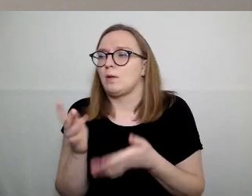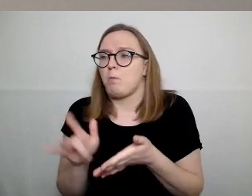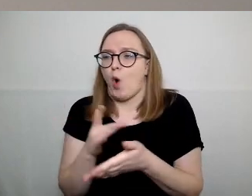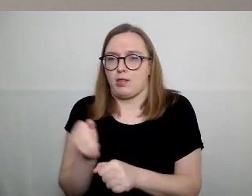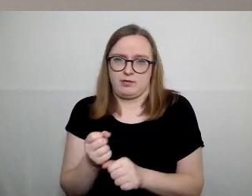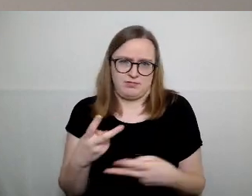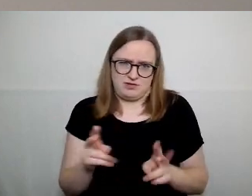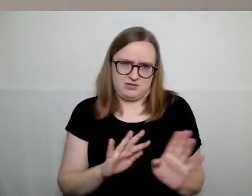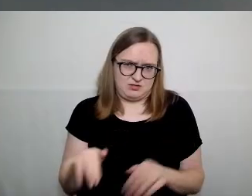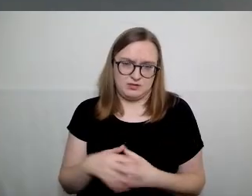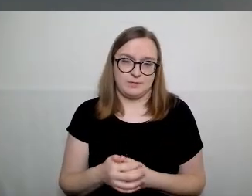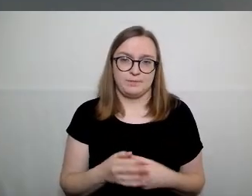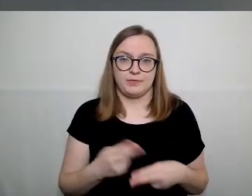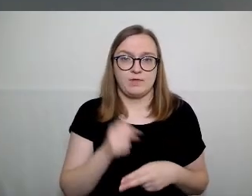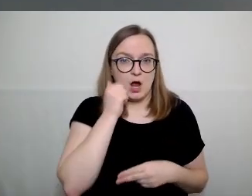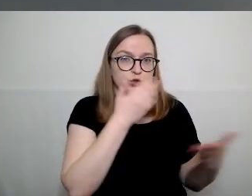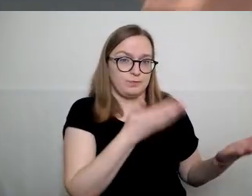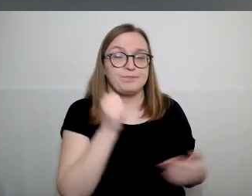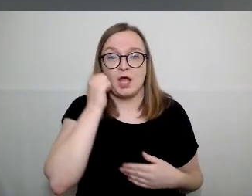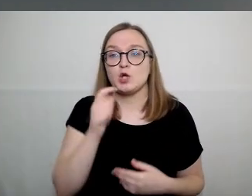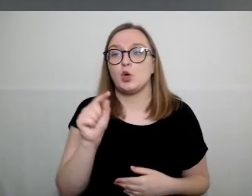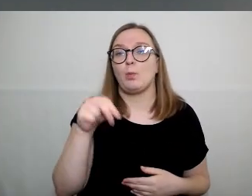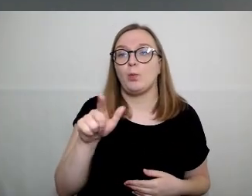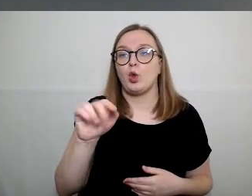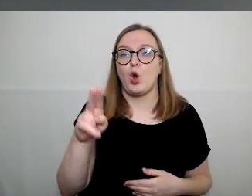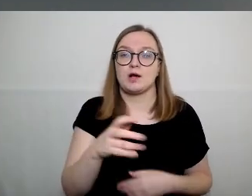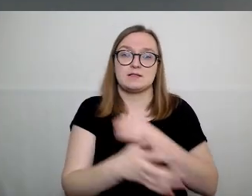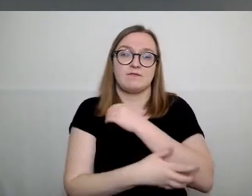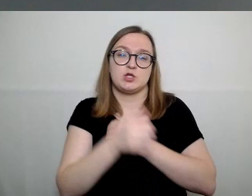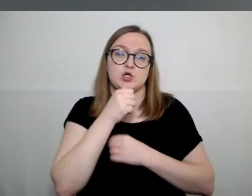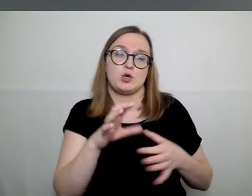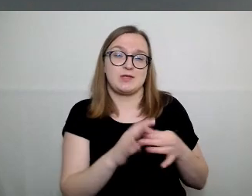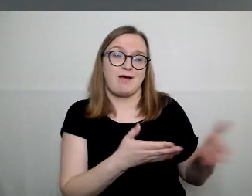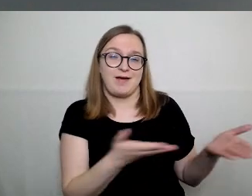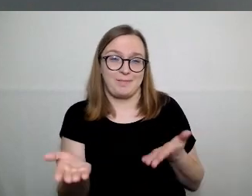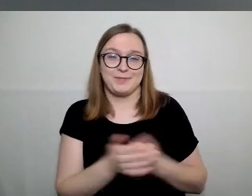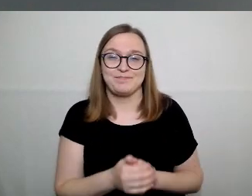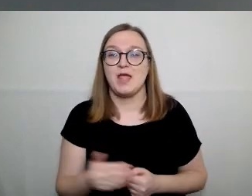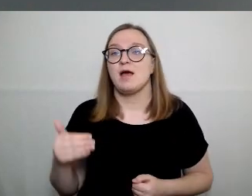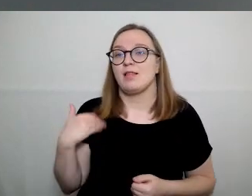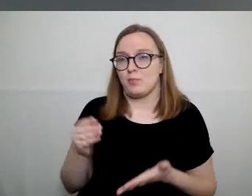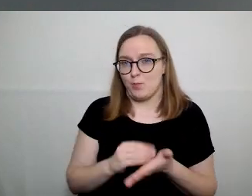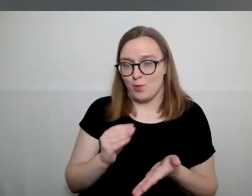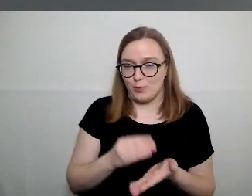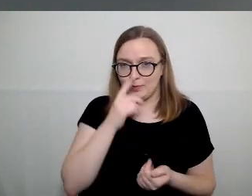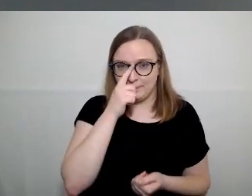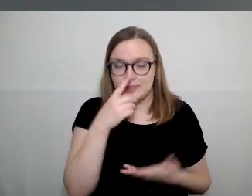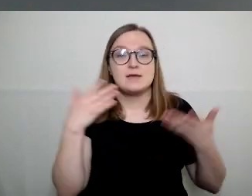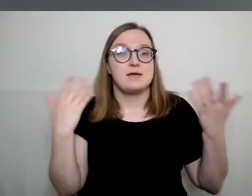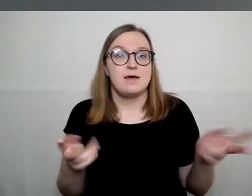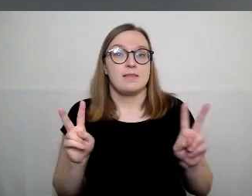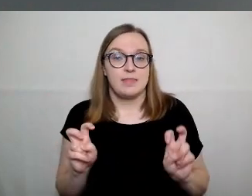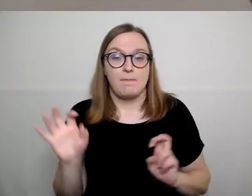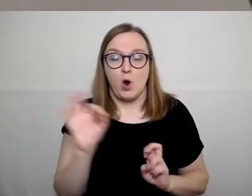paslaugos suteikimą. Ačiū, Giedrius. Ačiū Jums labai. Giedrius Pulokas, Valstiečių Žaliųjų sąjunga. Sveiki dar kartą. Tai kas liečia